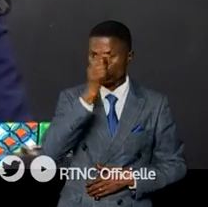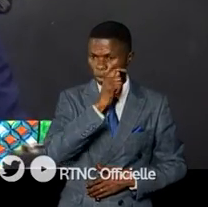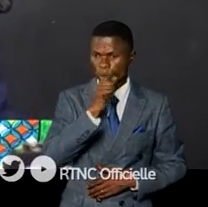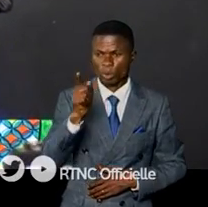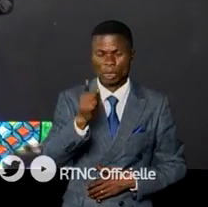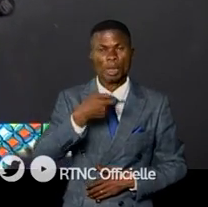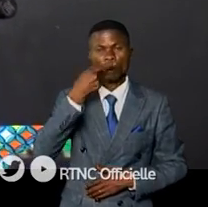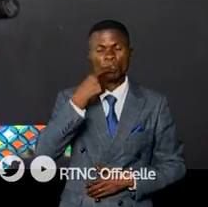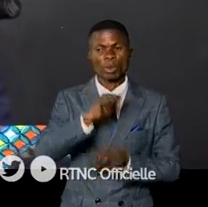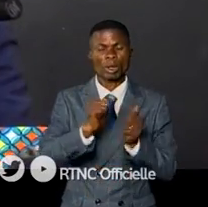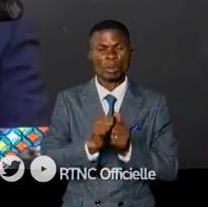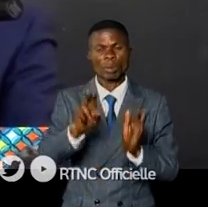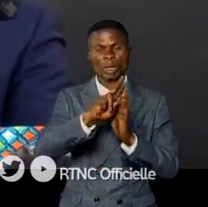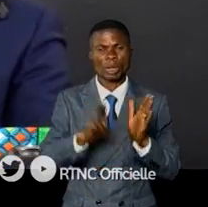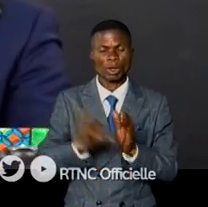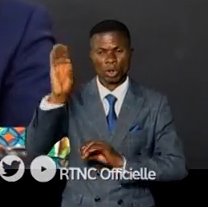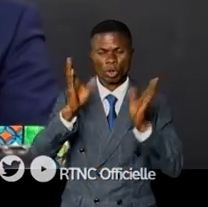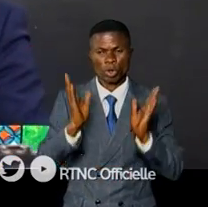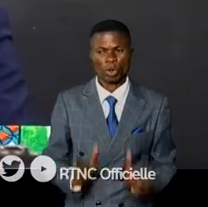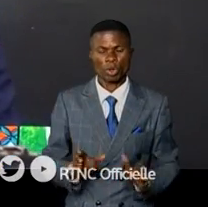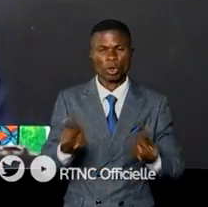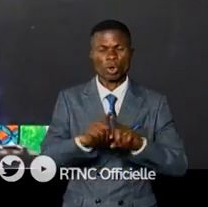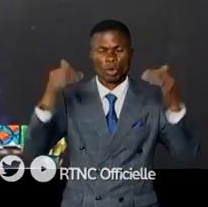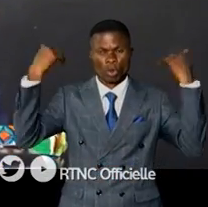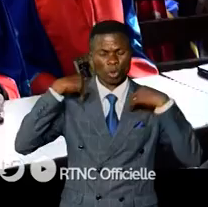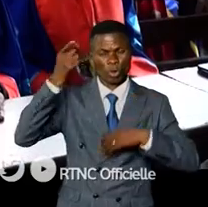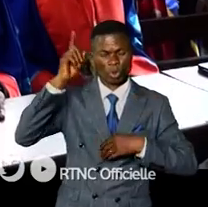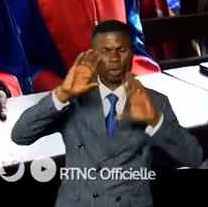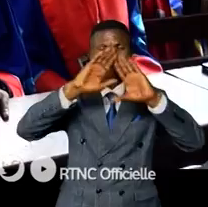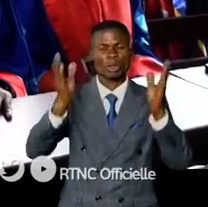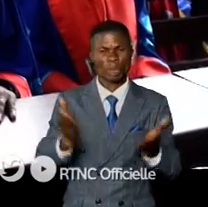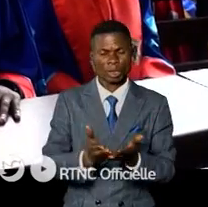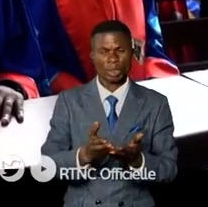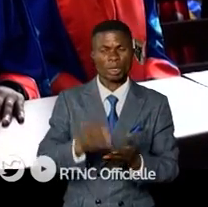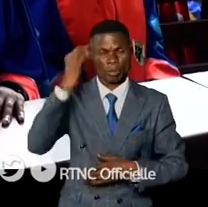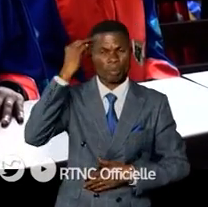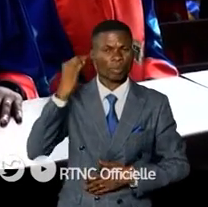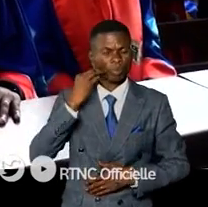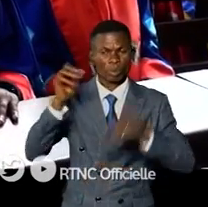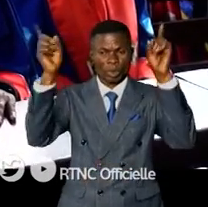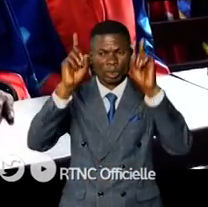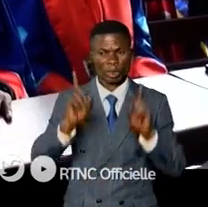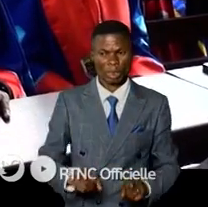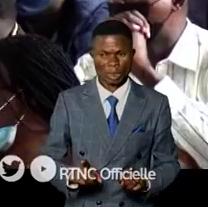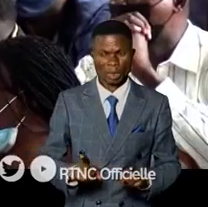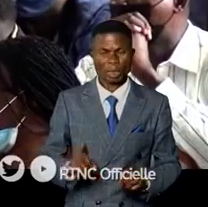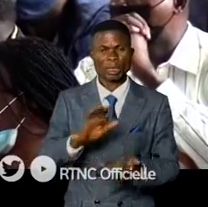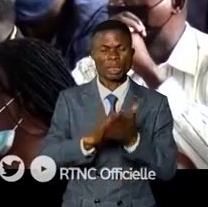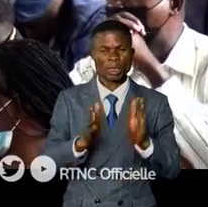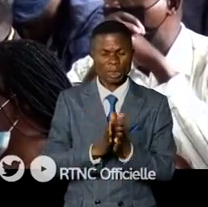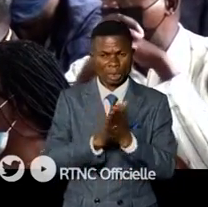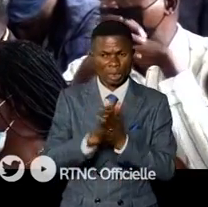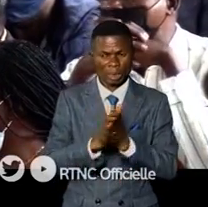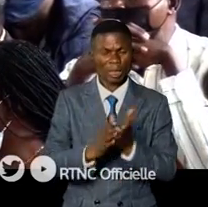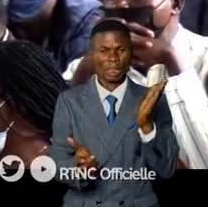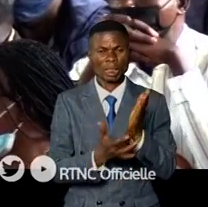s'est appesanti sur le rôle des scientifiques comme leader dans leur propre communauté. Pour lui, l'Afrique ne peut éternellement se contenter